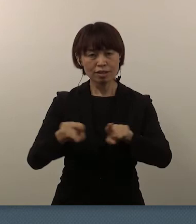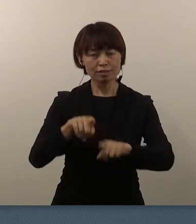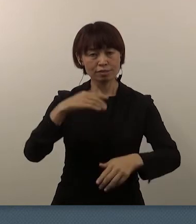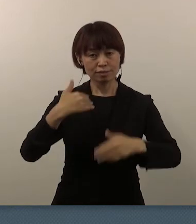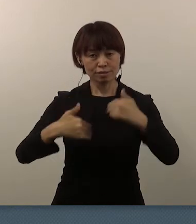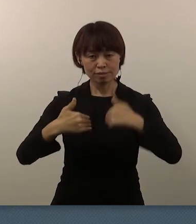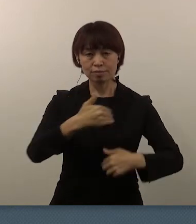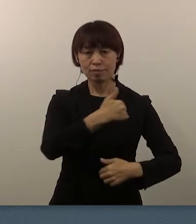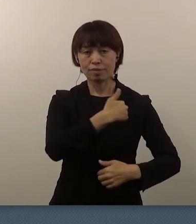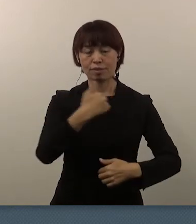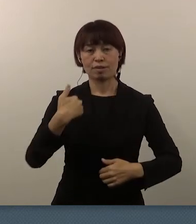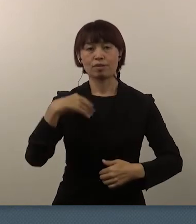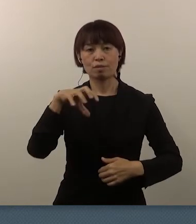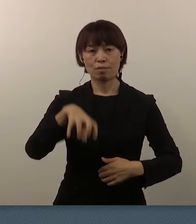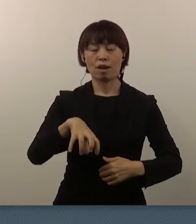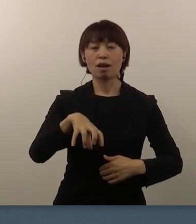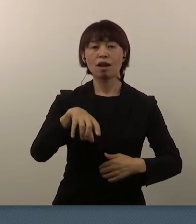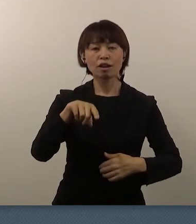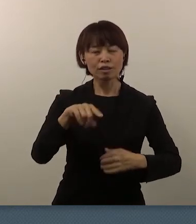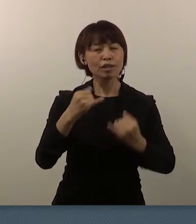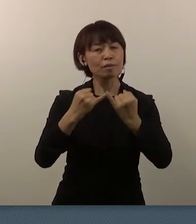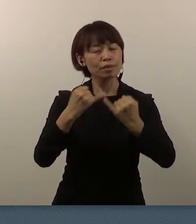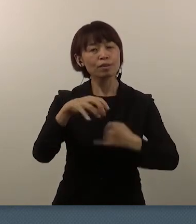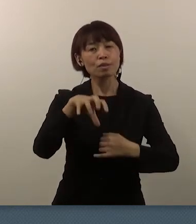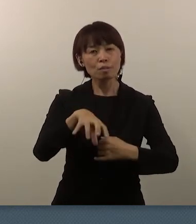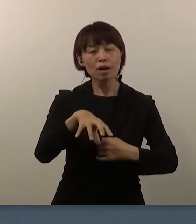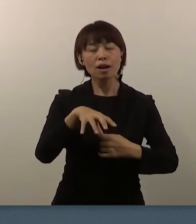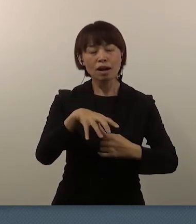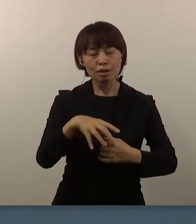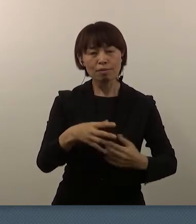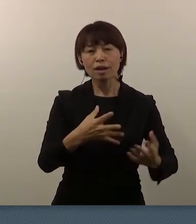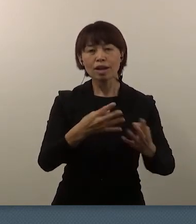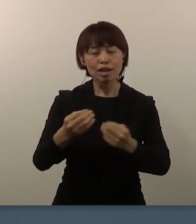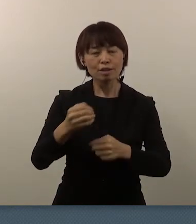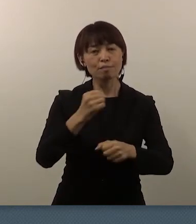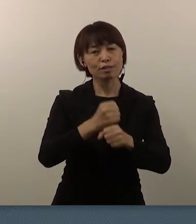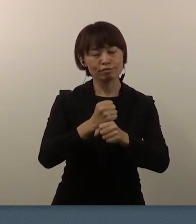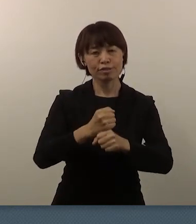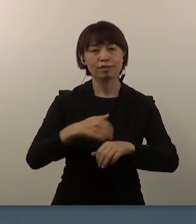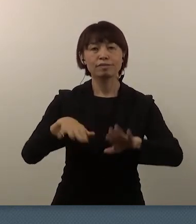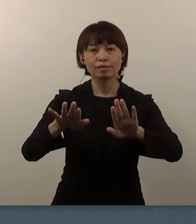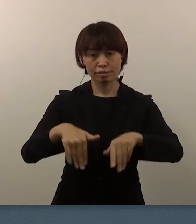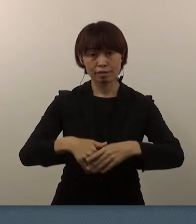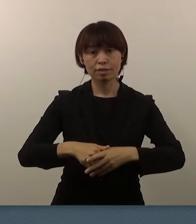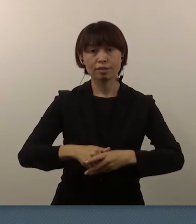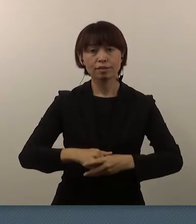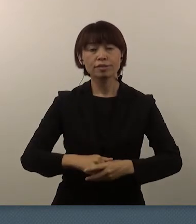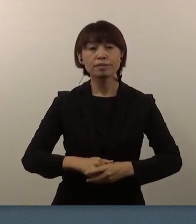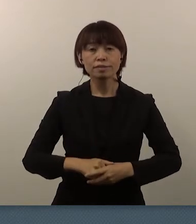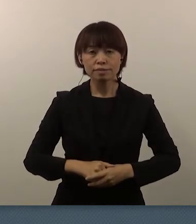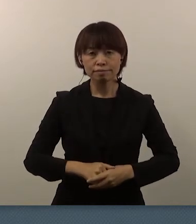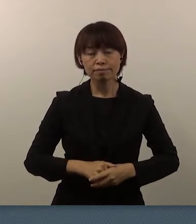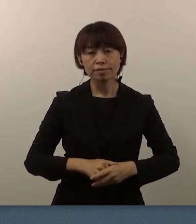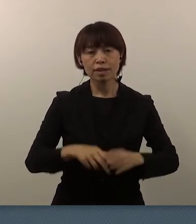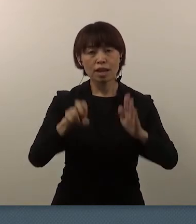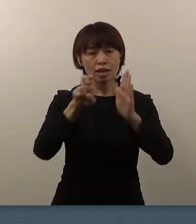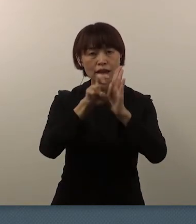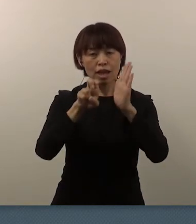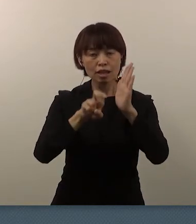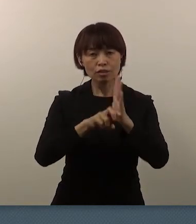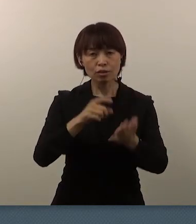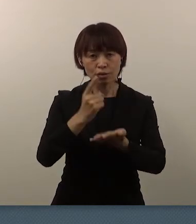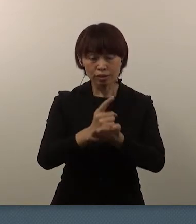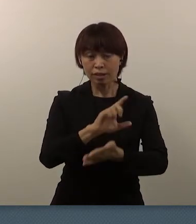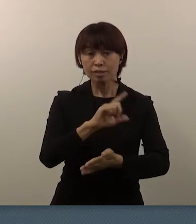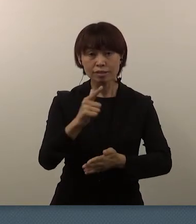は随分たくさん作ってきたと思いますね。我々のこの神奈川県庁だけではなくてですね、やっぱり世の中の大きな流れというものはやっぱり